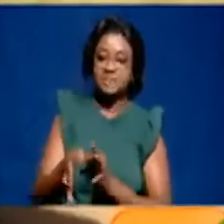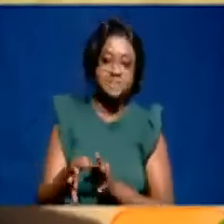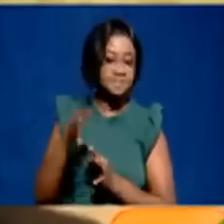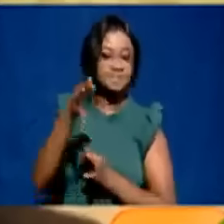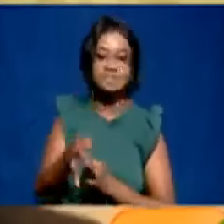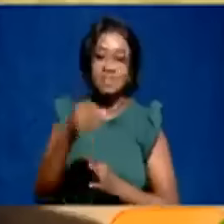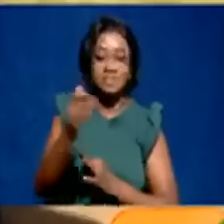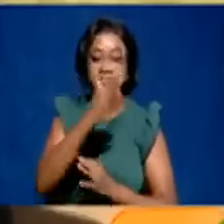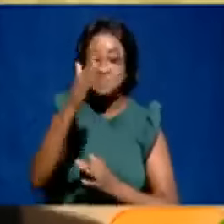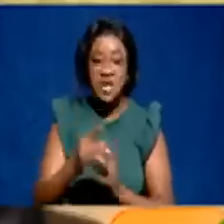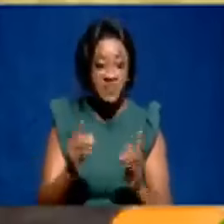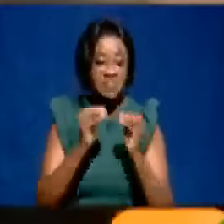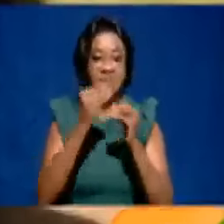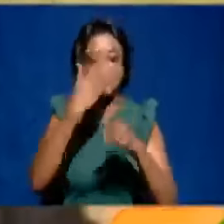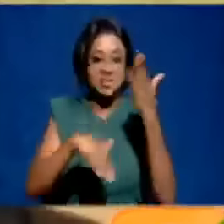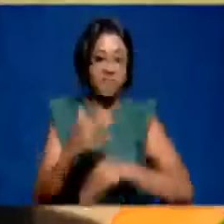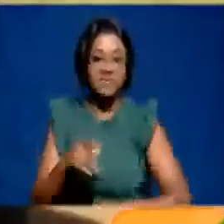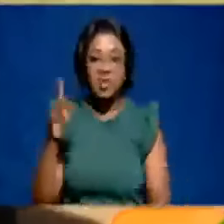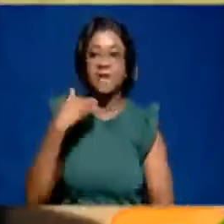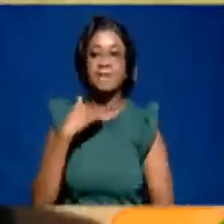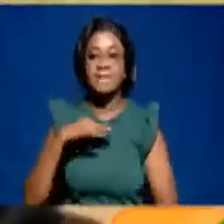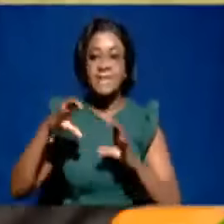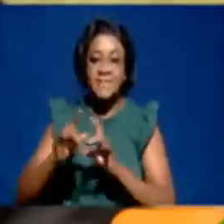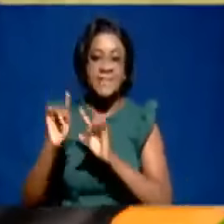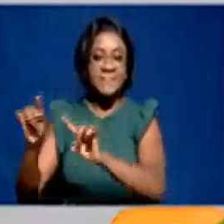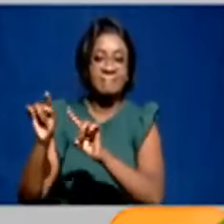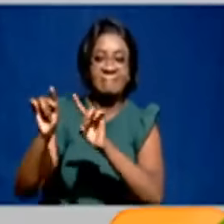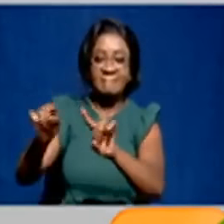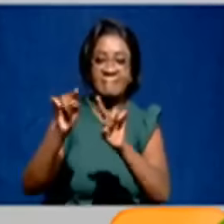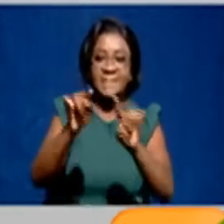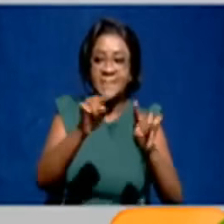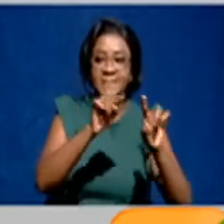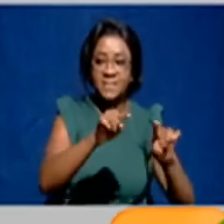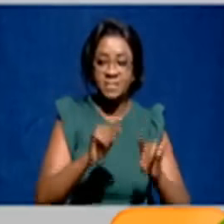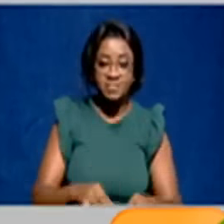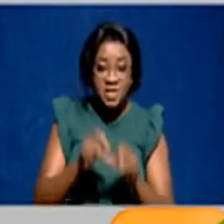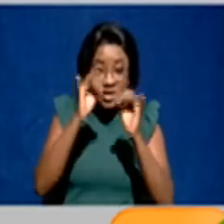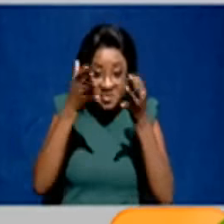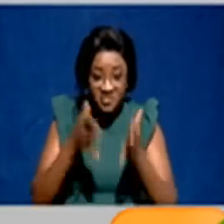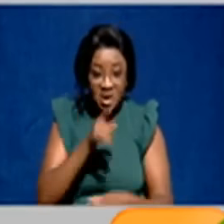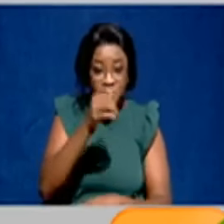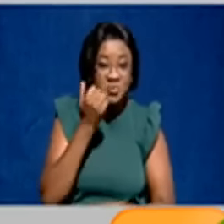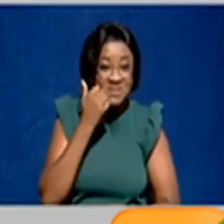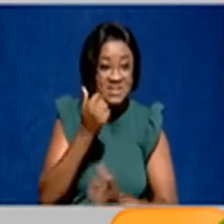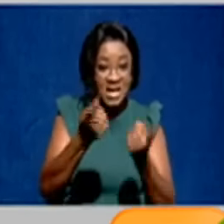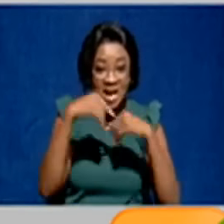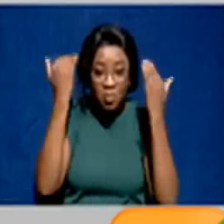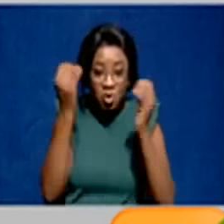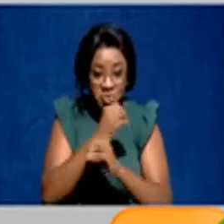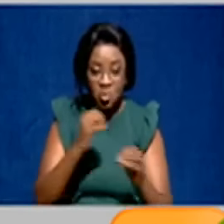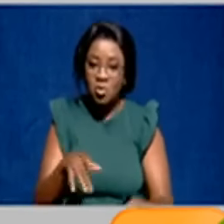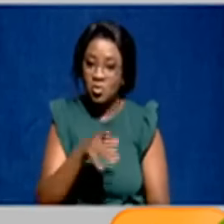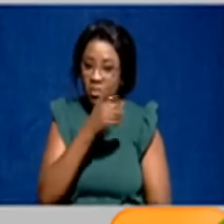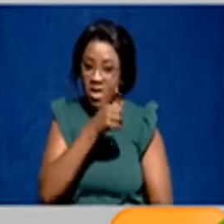postpone. Sauri yake kakuns wanatembea kila pali. La, kwa mgonjwa leo, usikuje kotini. Afisa ambaye pia